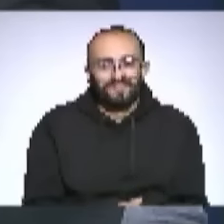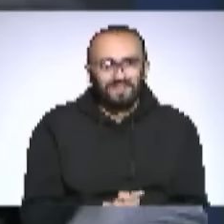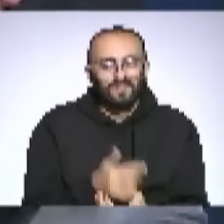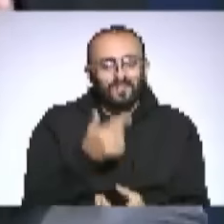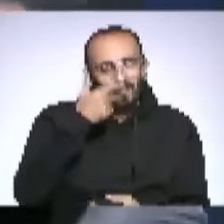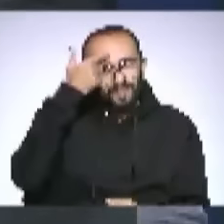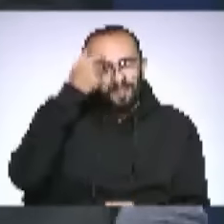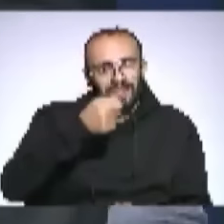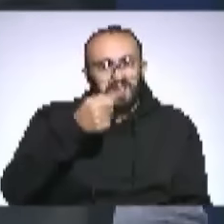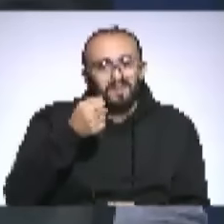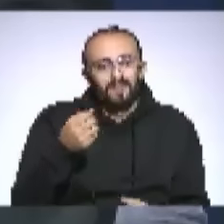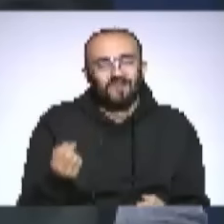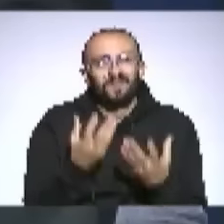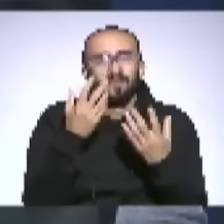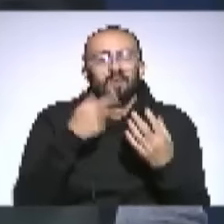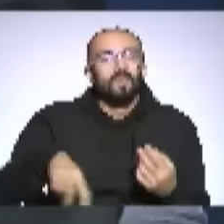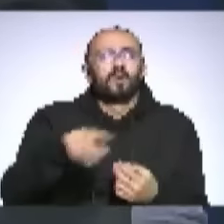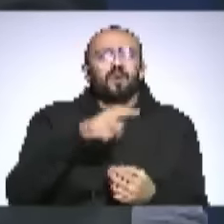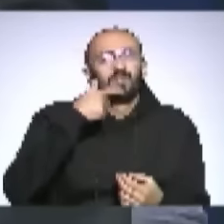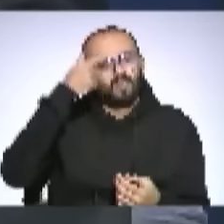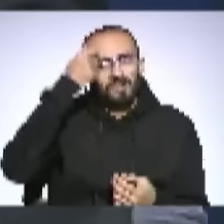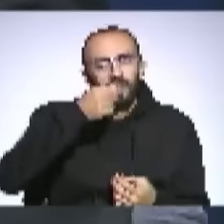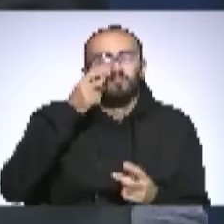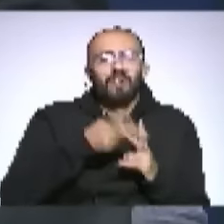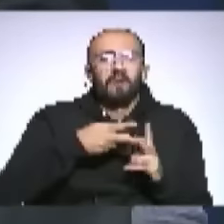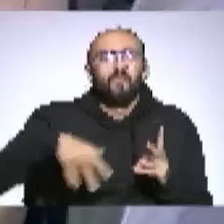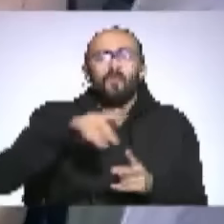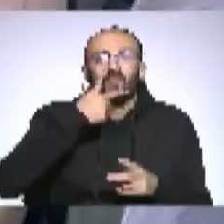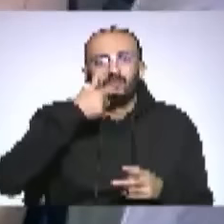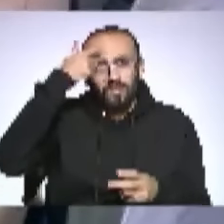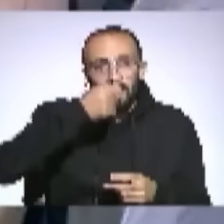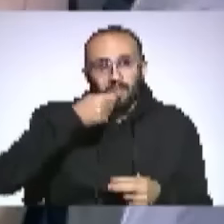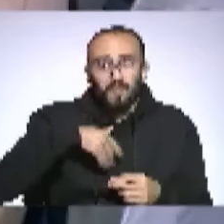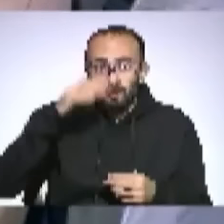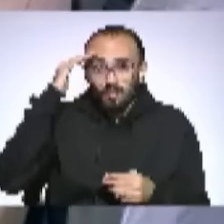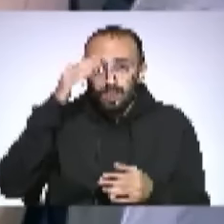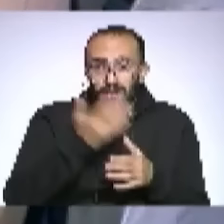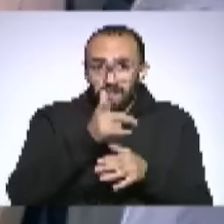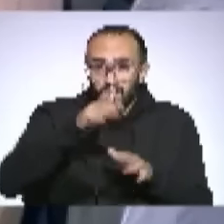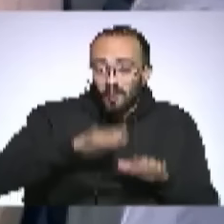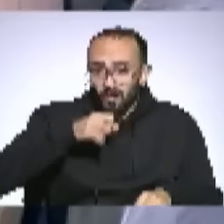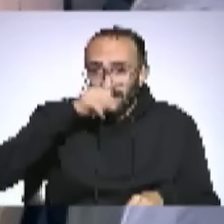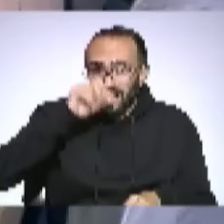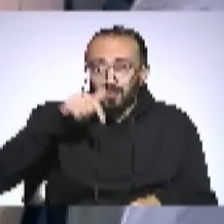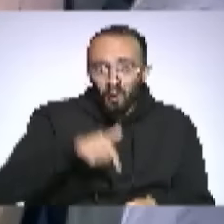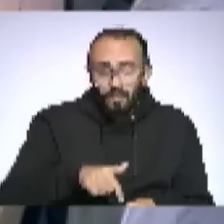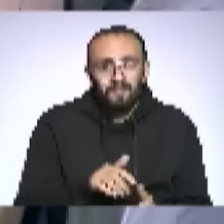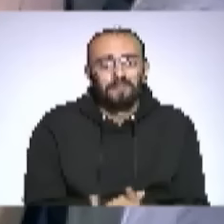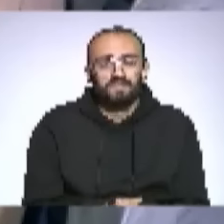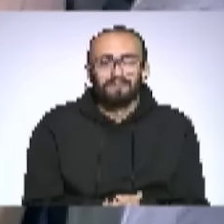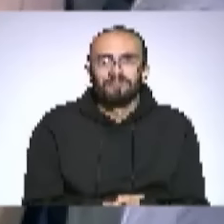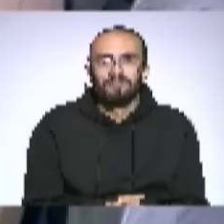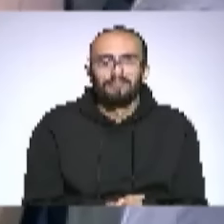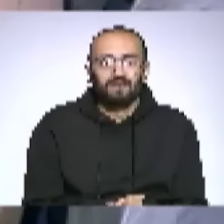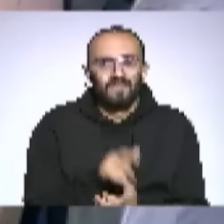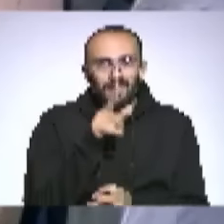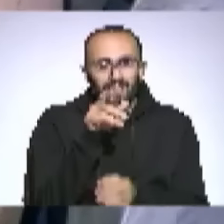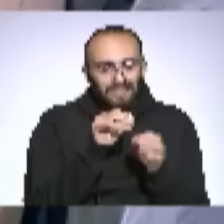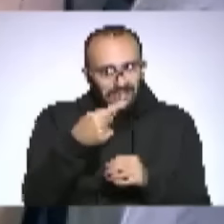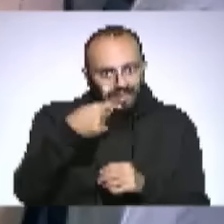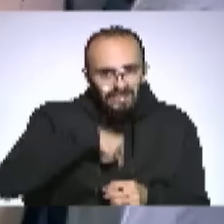ونيافتك طيب وبف طيبين وشعبنا كله بخير انا بشكرك لان نيافتك موجود معانا في يوم العيد فده حرص كبير من